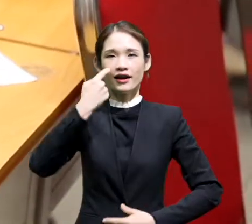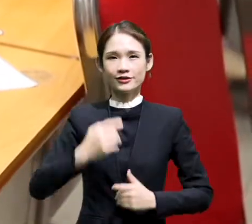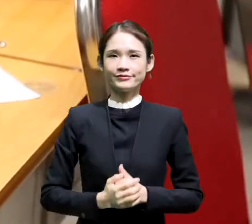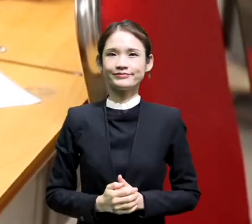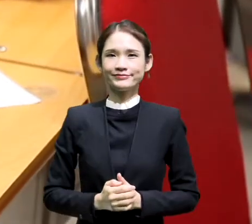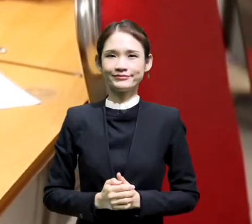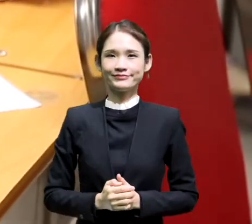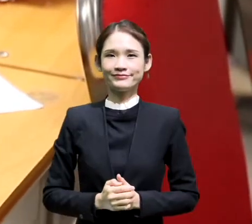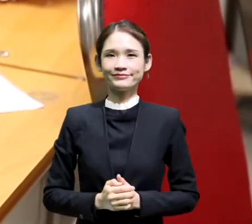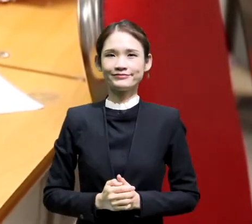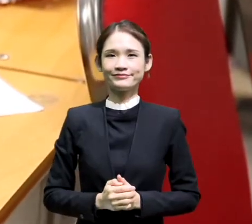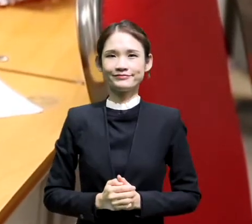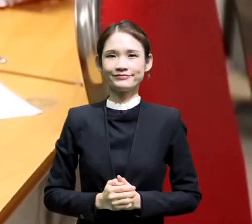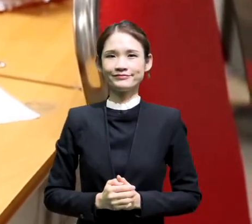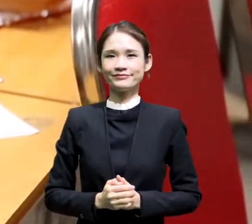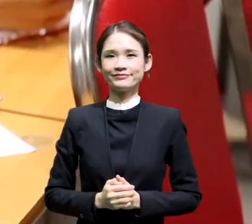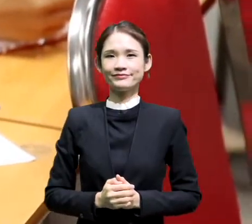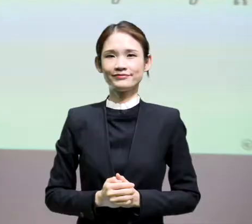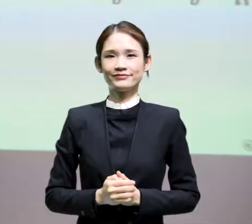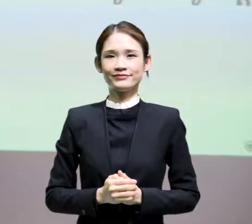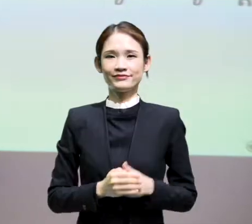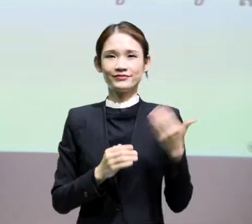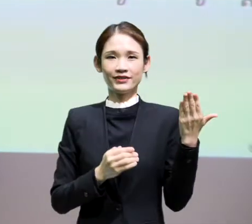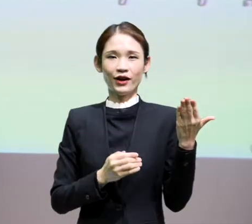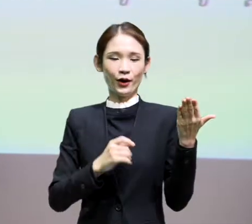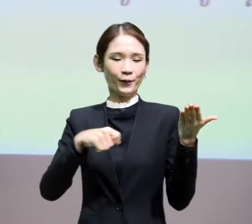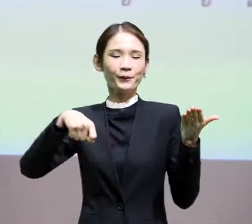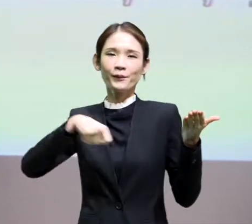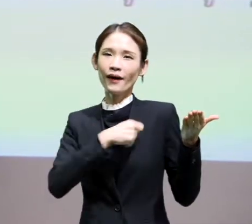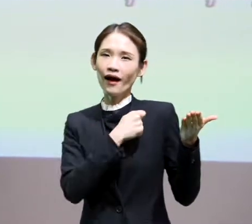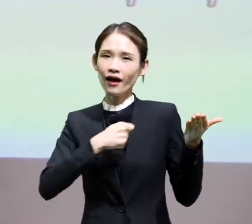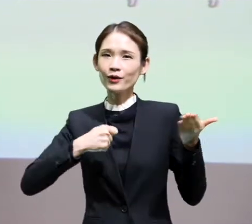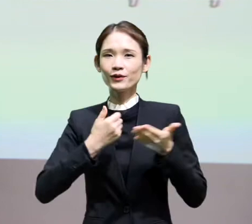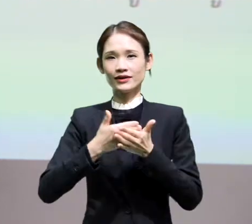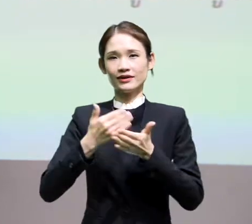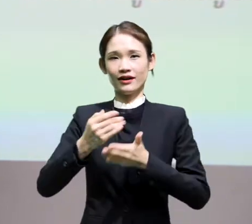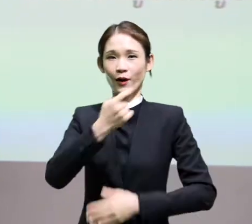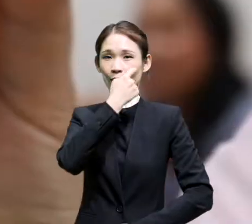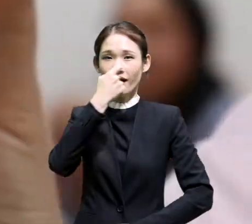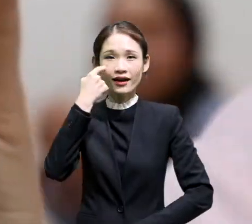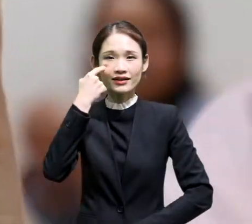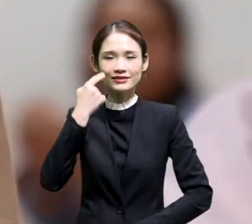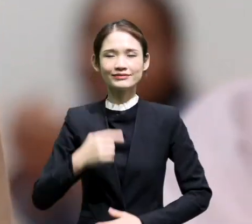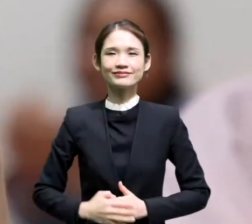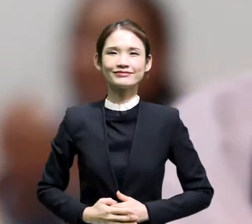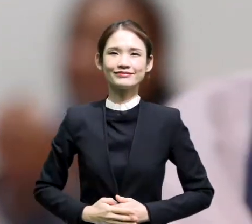is drawn in this biscuit. This is violin. Let's check it out.